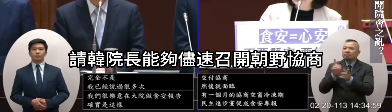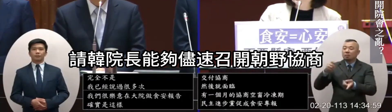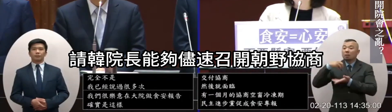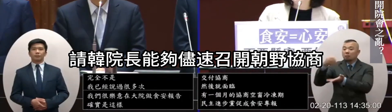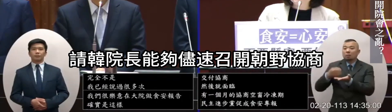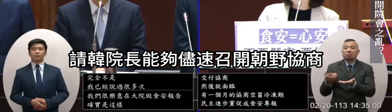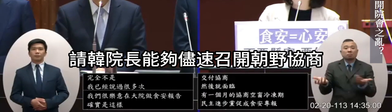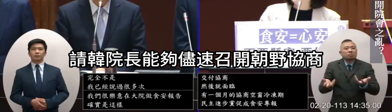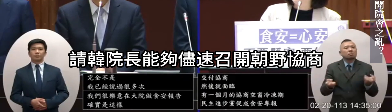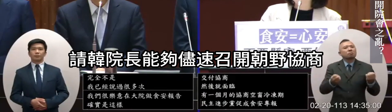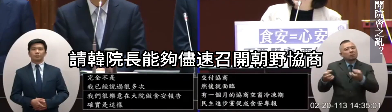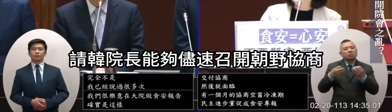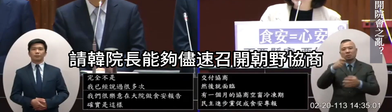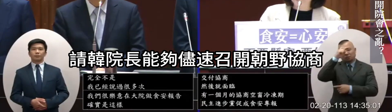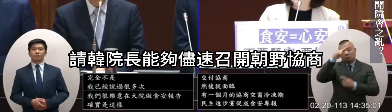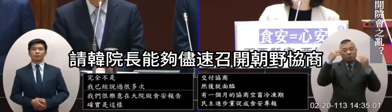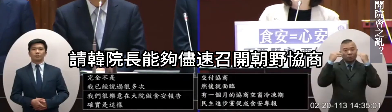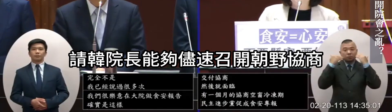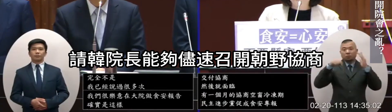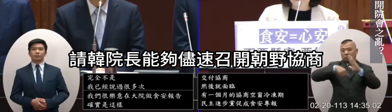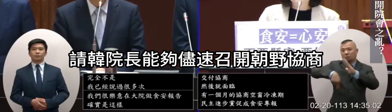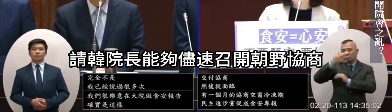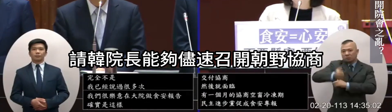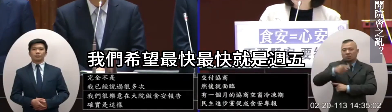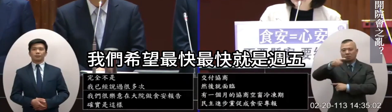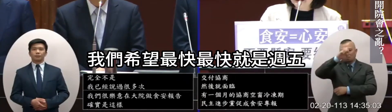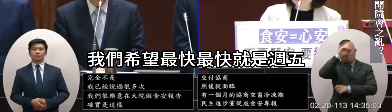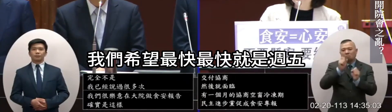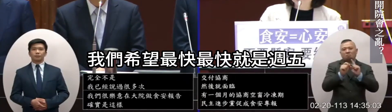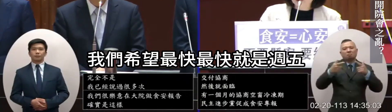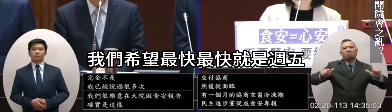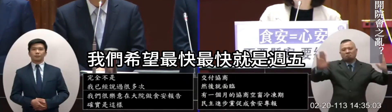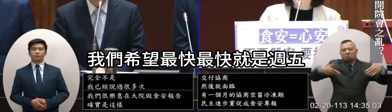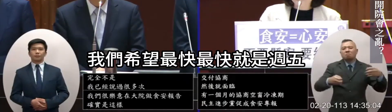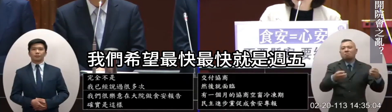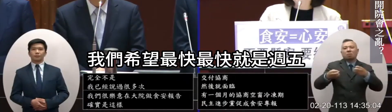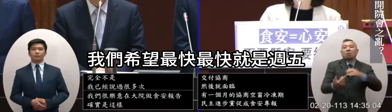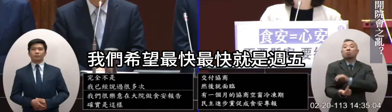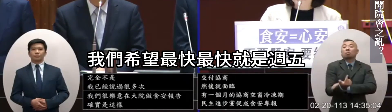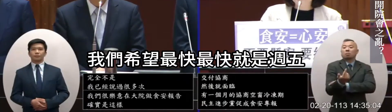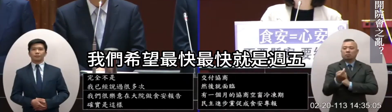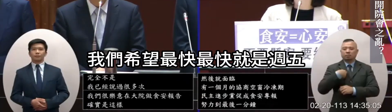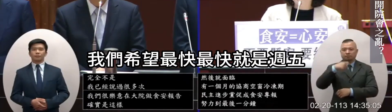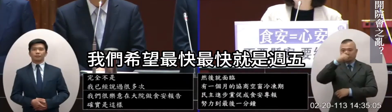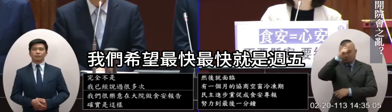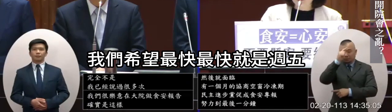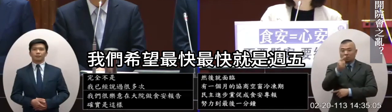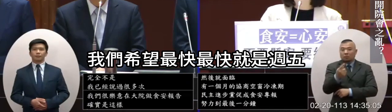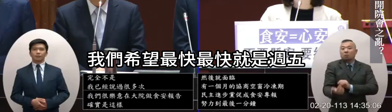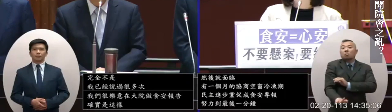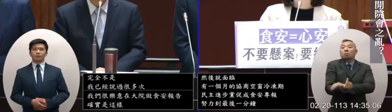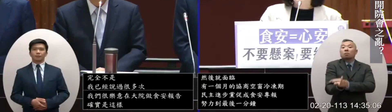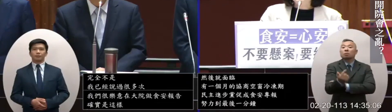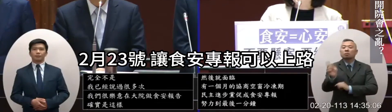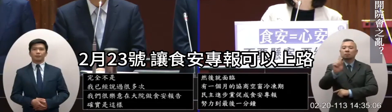长能够尽速召开朝野协商，我们希望最快最快就是周